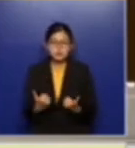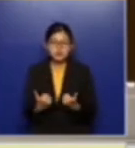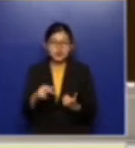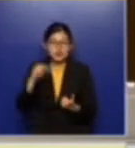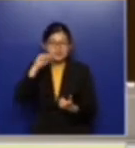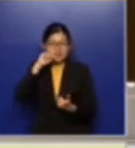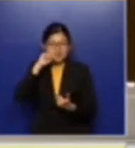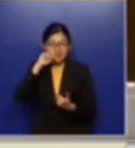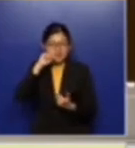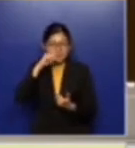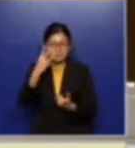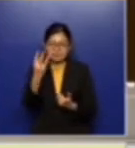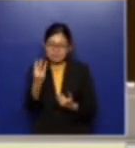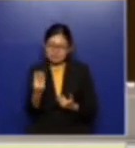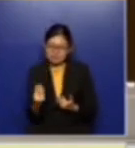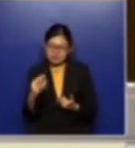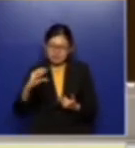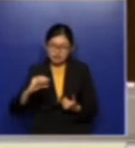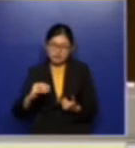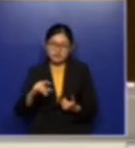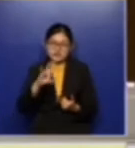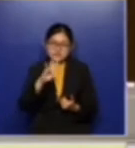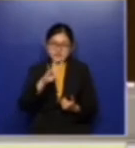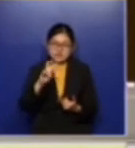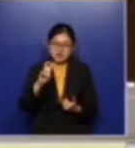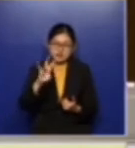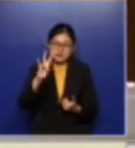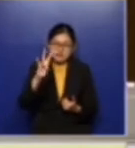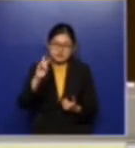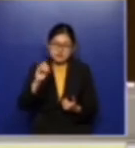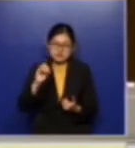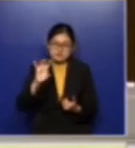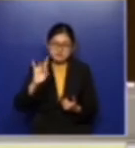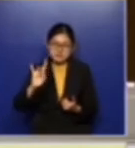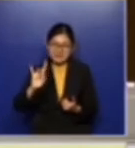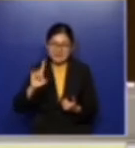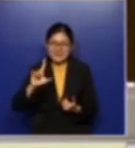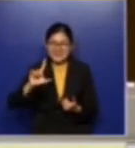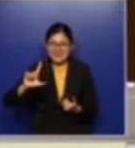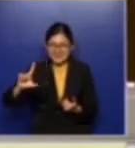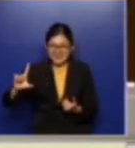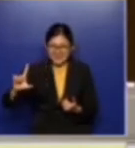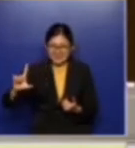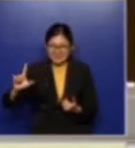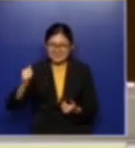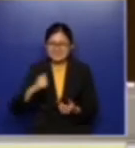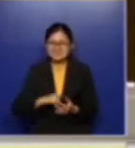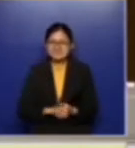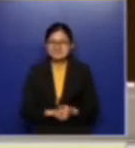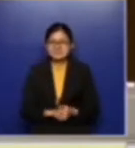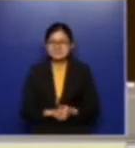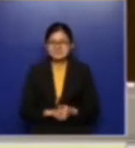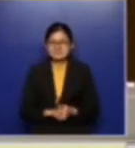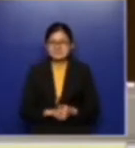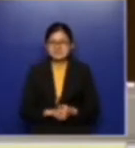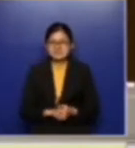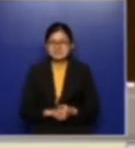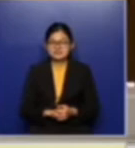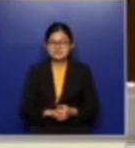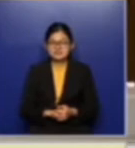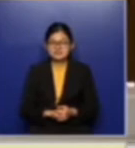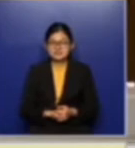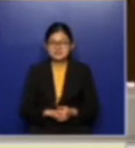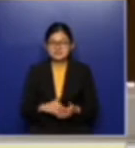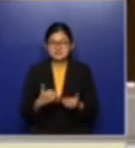ออยู่778ล้านจาก4เขื่อน778ล้าน